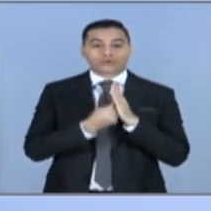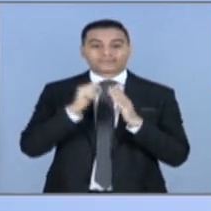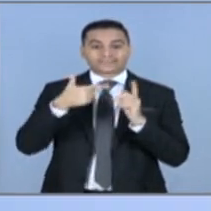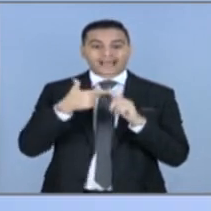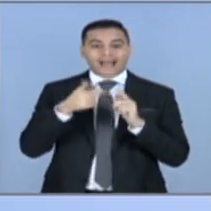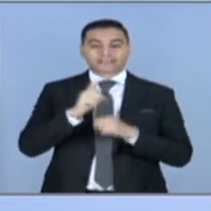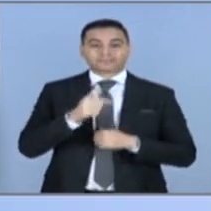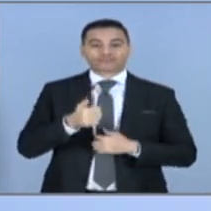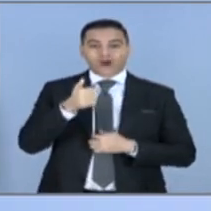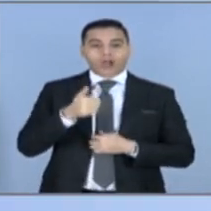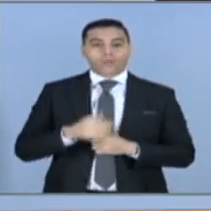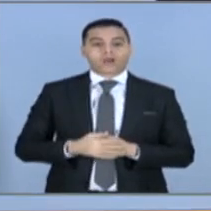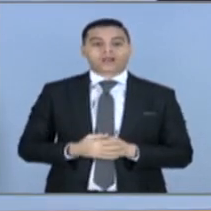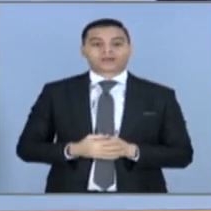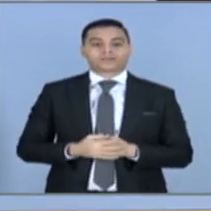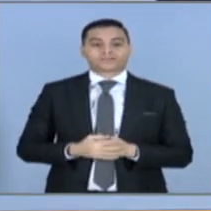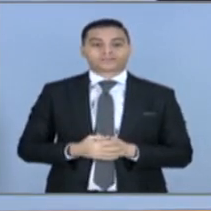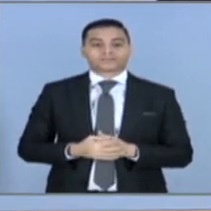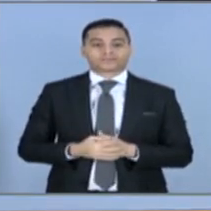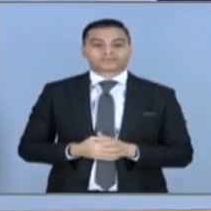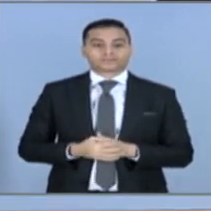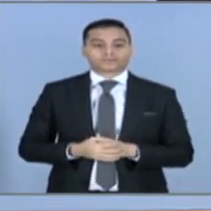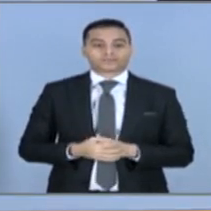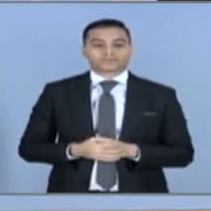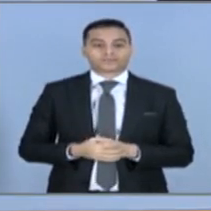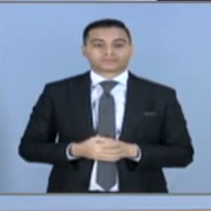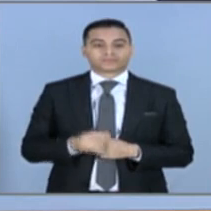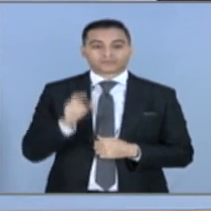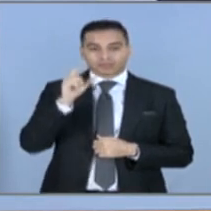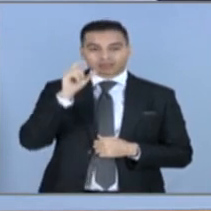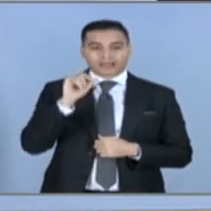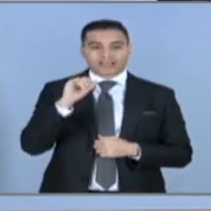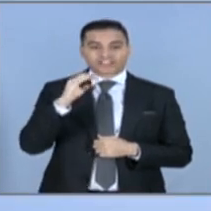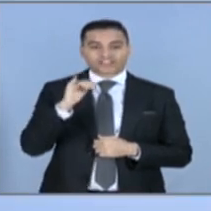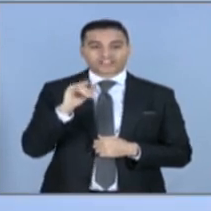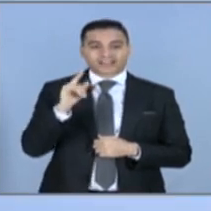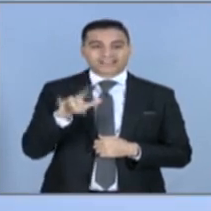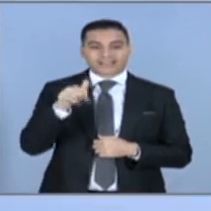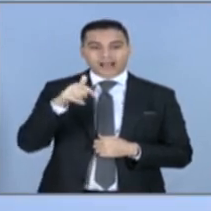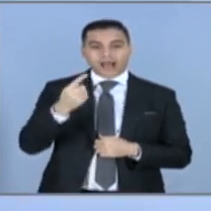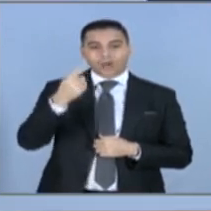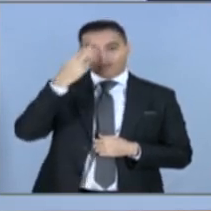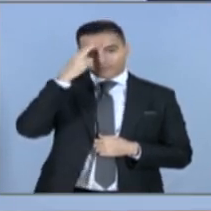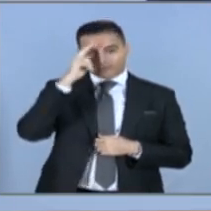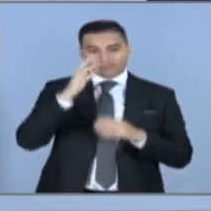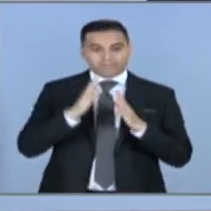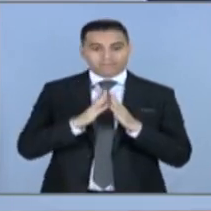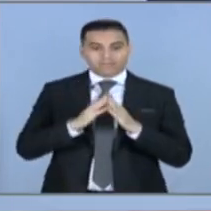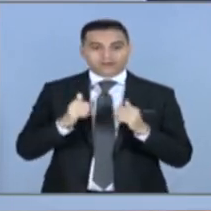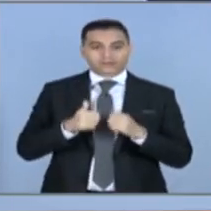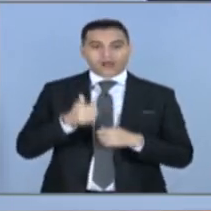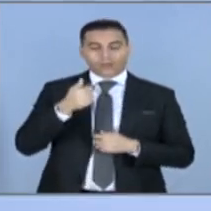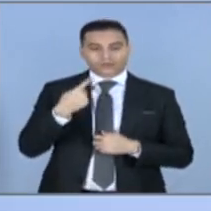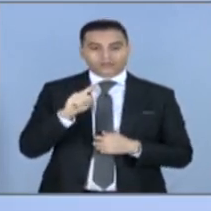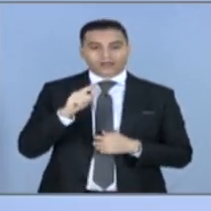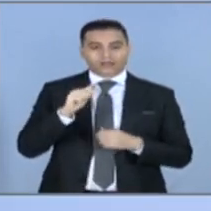الثاني مش الأول. إجابتك؟ نيجيريا. مبدئياً الأولى مين؟ مصر. مصر الأولى،